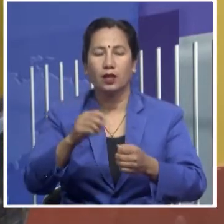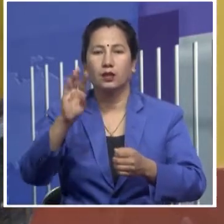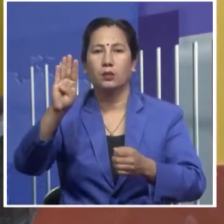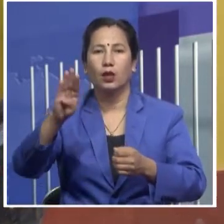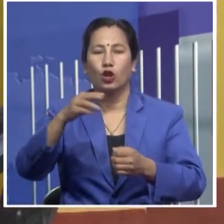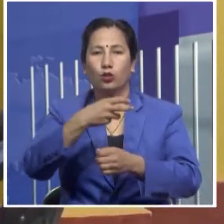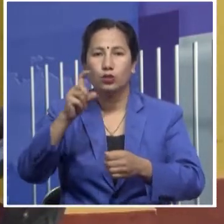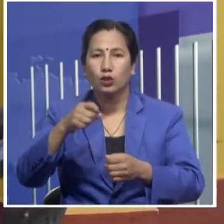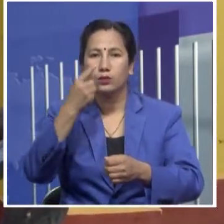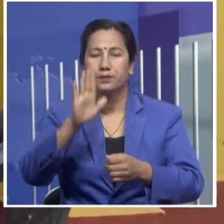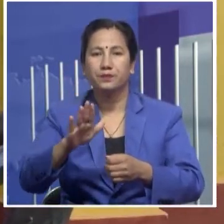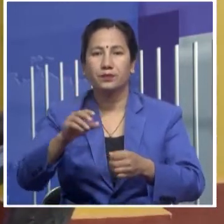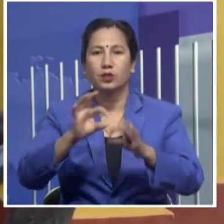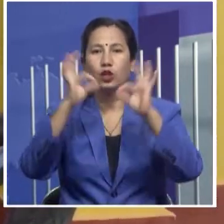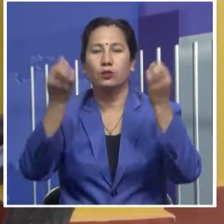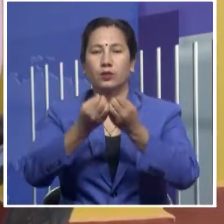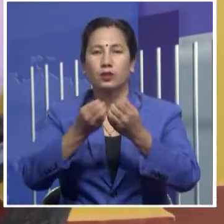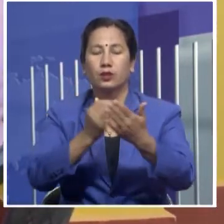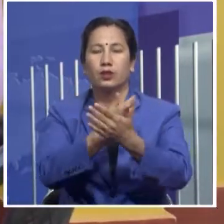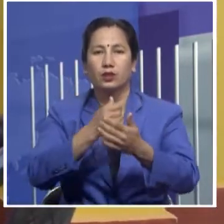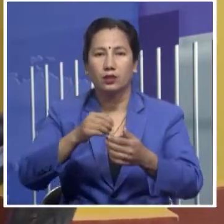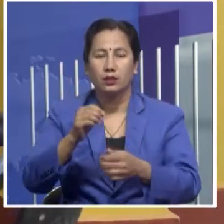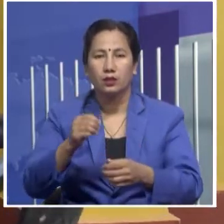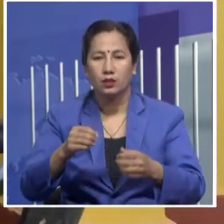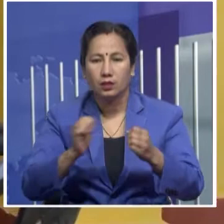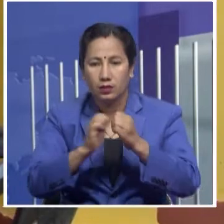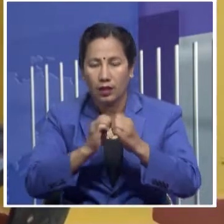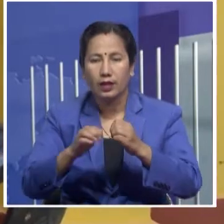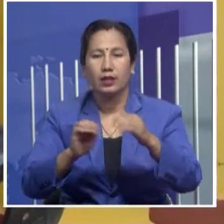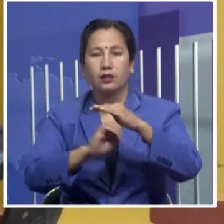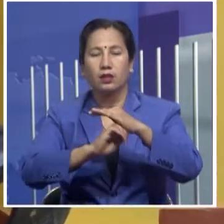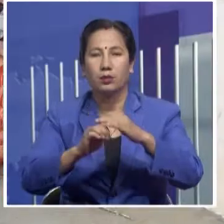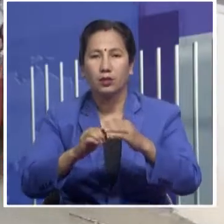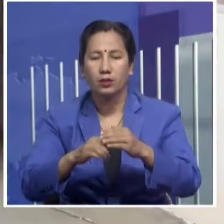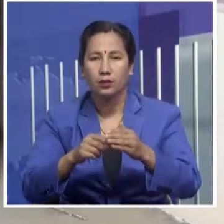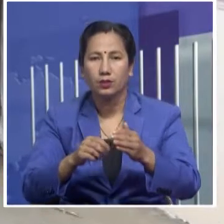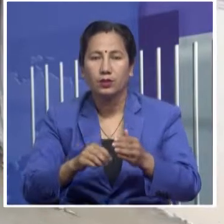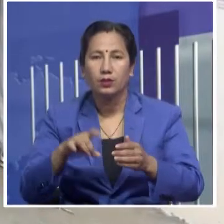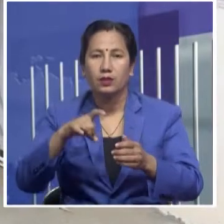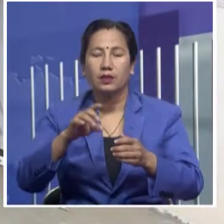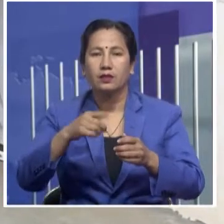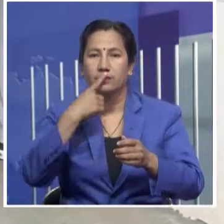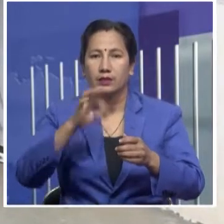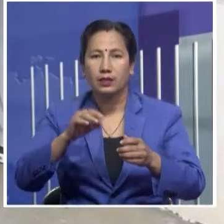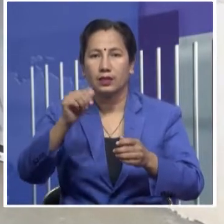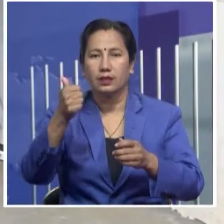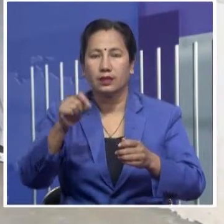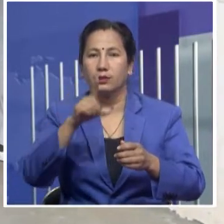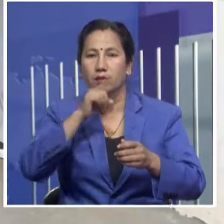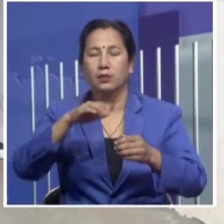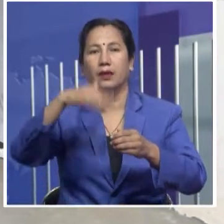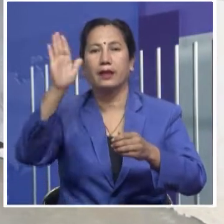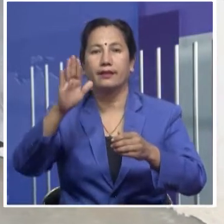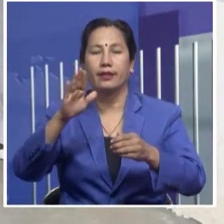हो। विश्व स्वास्थ्य संगठन तथा राष्ट्रिय खोप सल्लाहकार समितिको सिफारिस तथा मन्त्रीस्तरीय निर्णयले 60 वर्षभन्दा माथिका